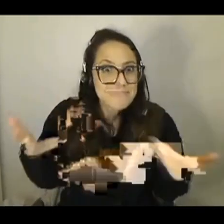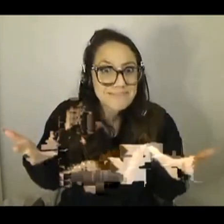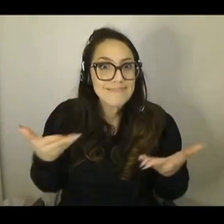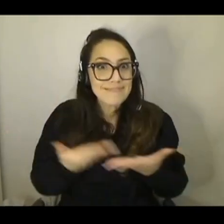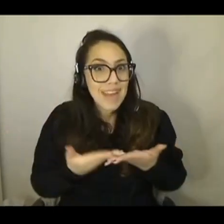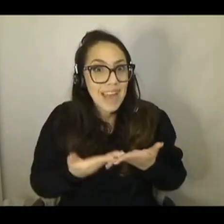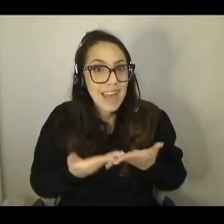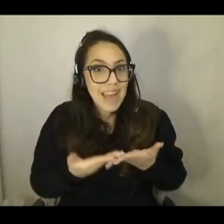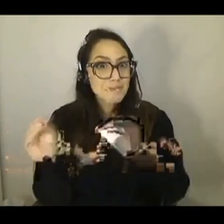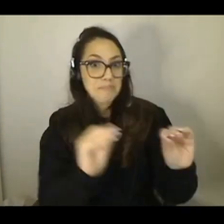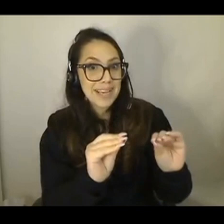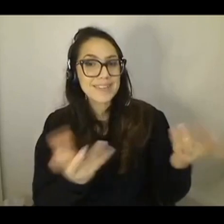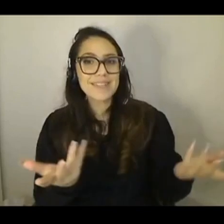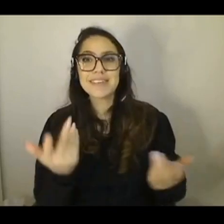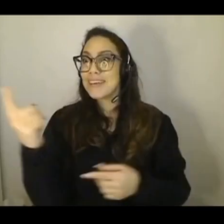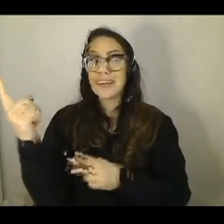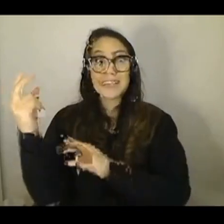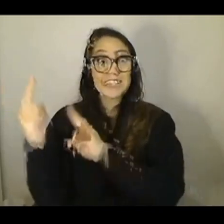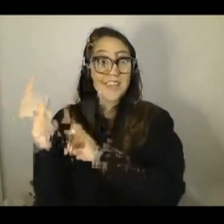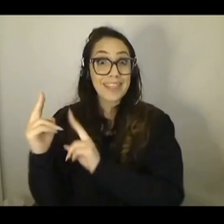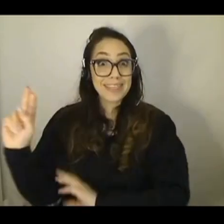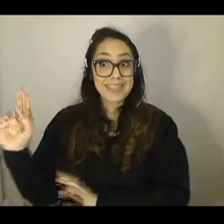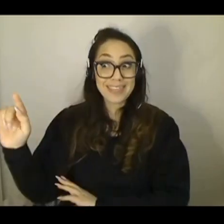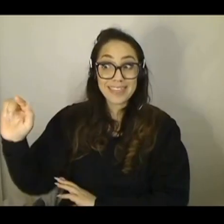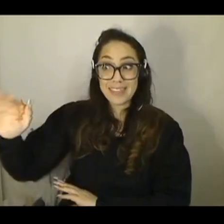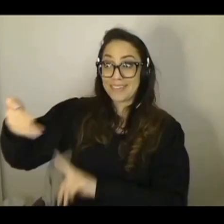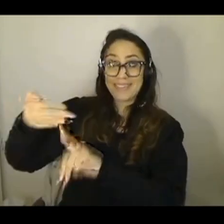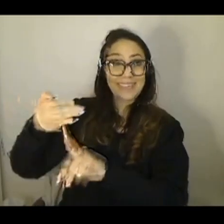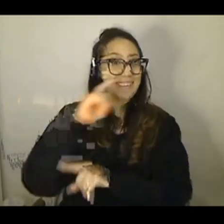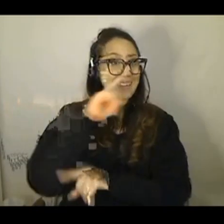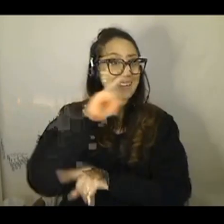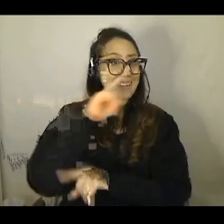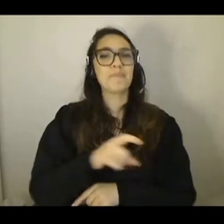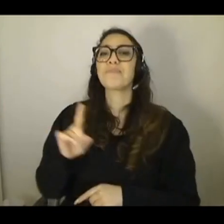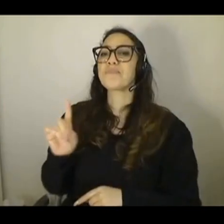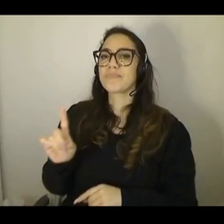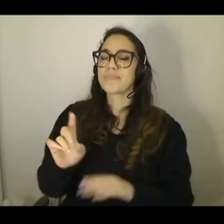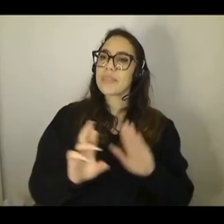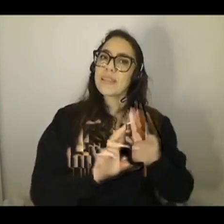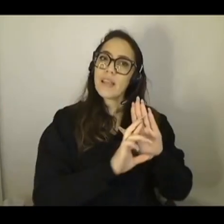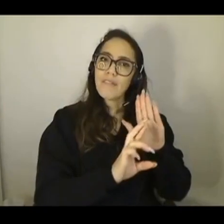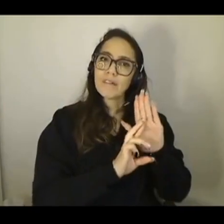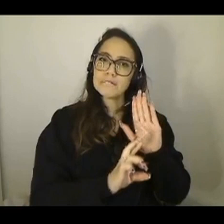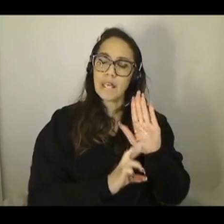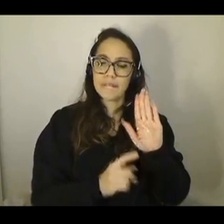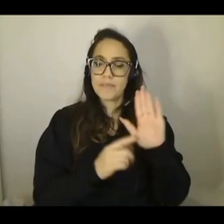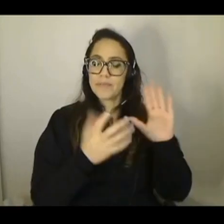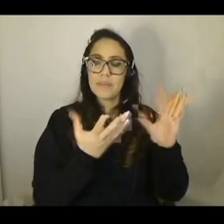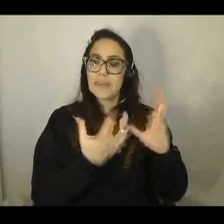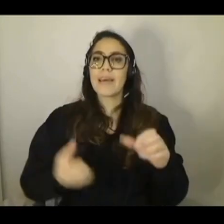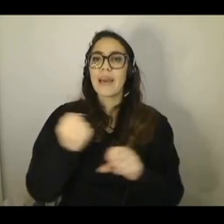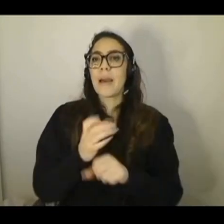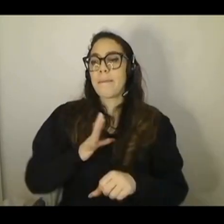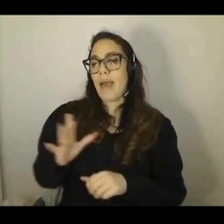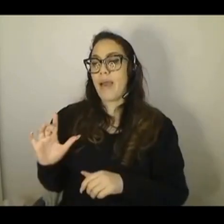question du chat de la part donc de la délégation ministérielle. Alors déjà, les référentiels, ils sont construits en lien avec les associations de